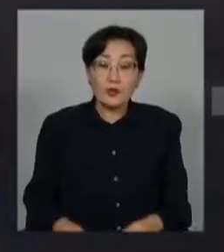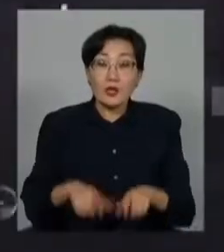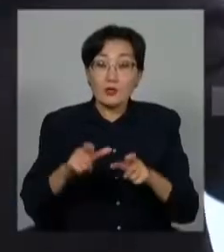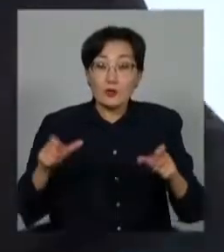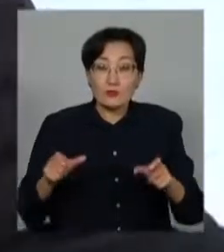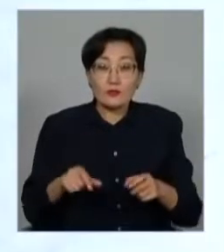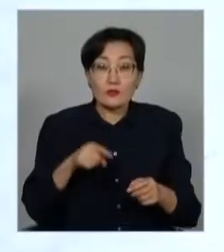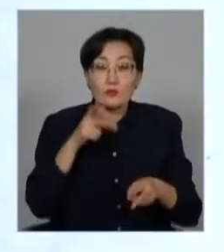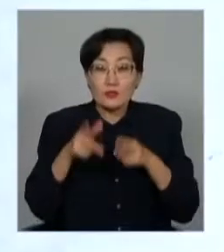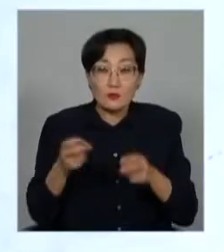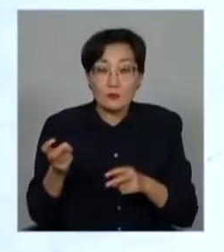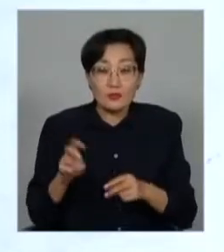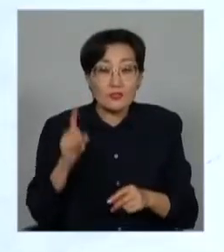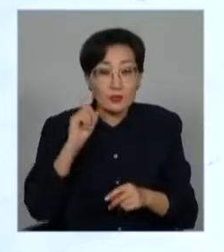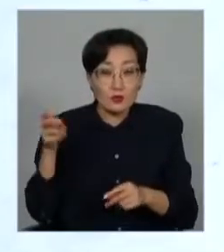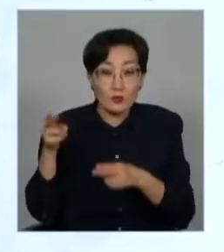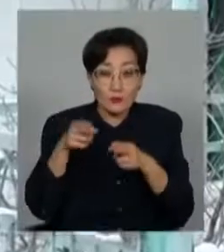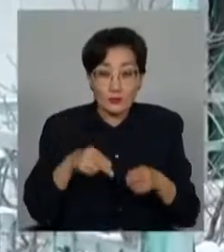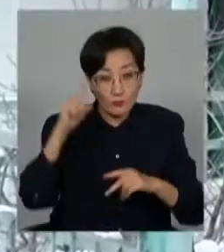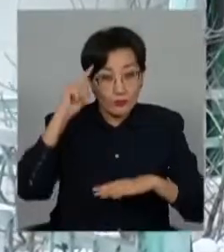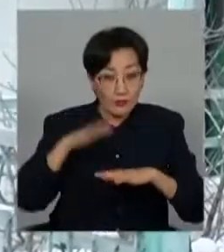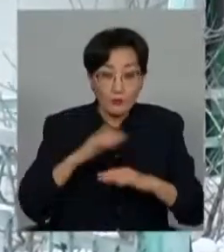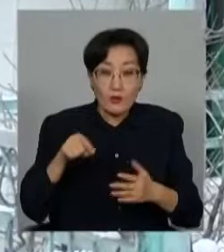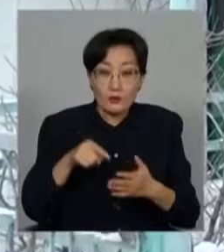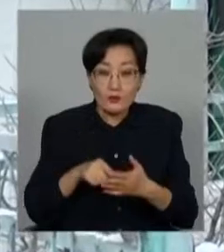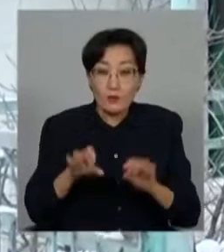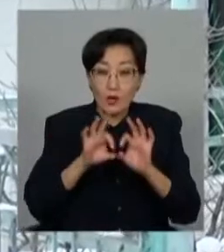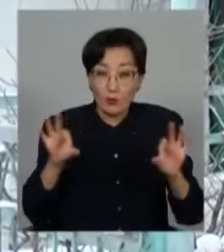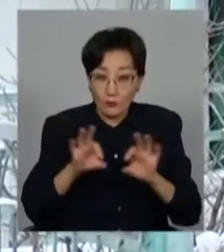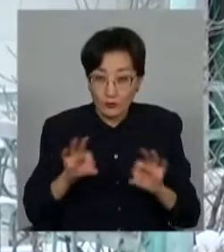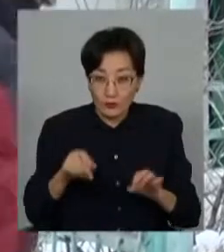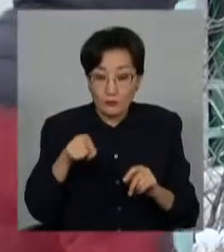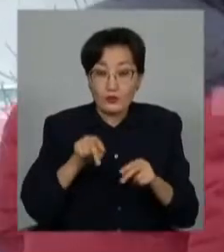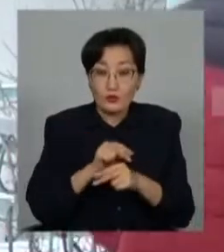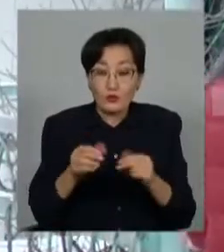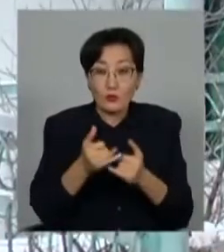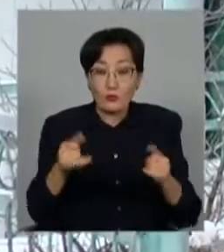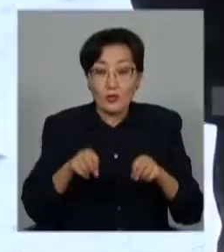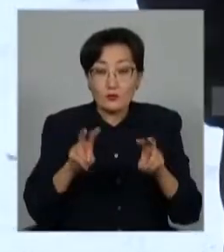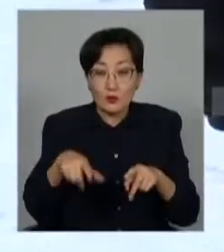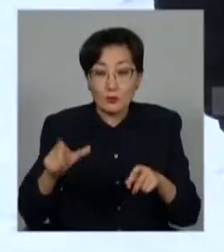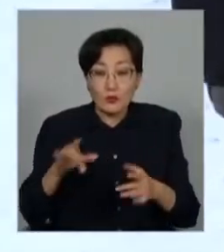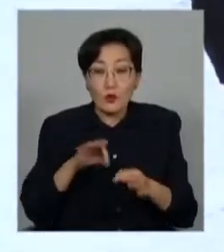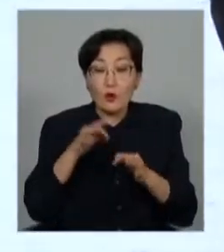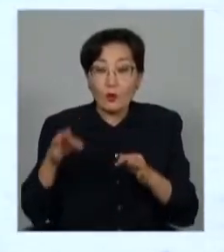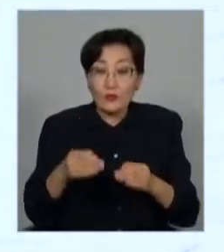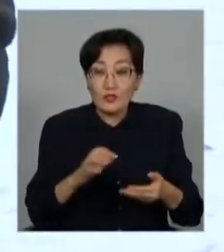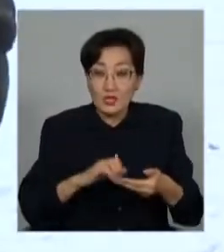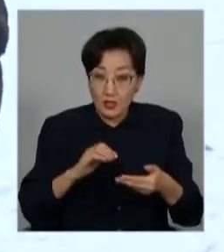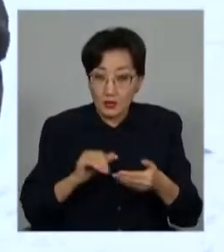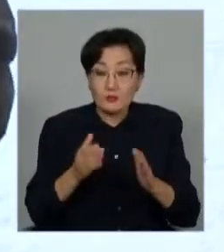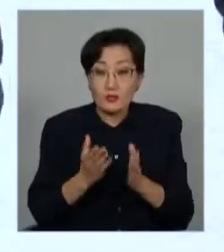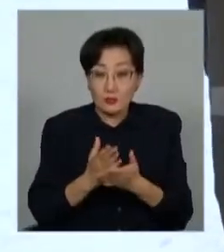Тұрғындардың уәжін тыңдауға келген Бескөл ауылдық округінің әкімі мәселе құбырда дейді. Онды жөндеу үшін мамандарды облыстан тартып жатқанын